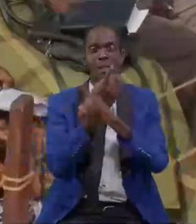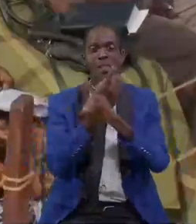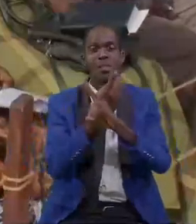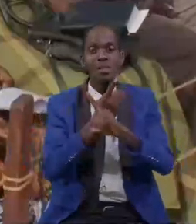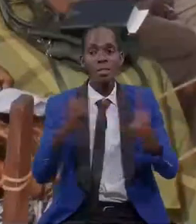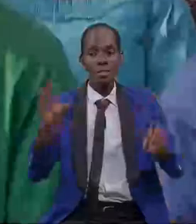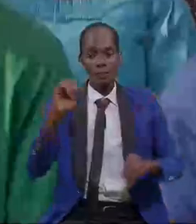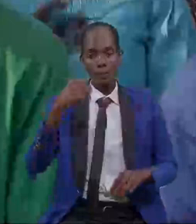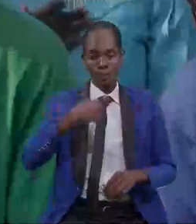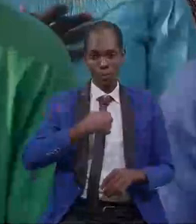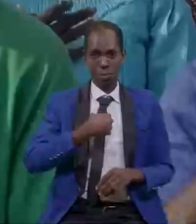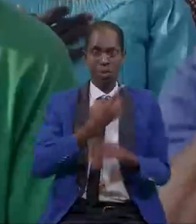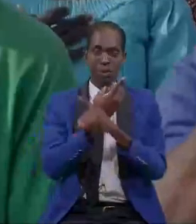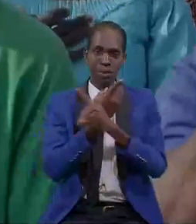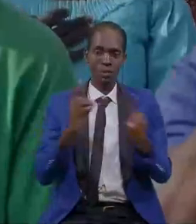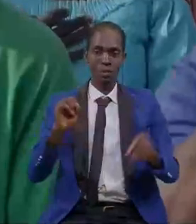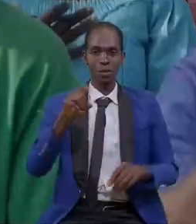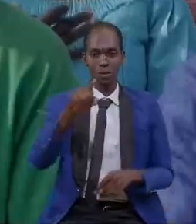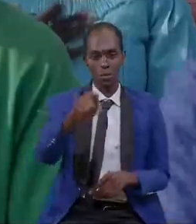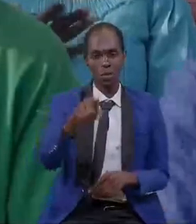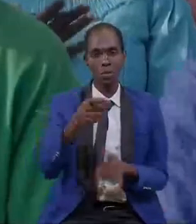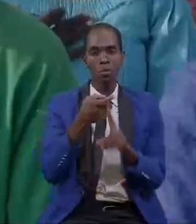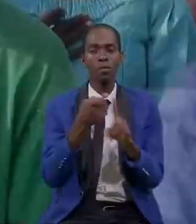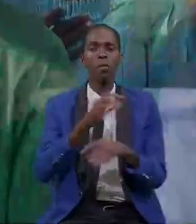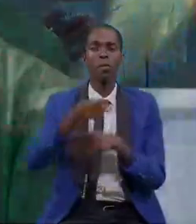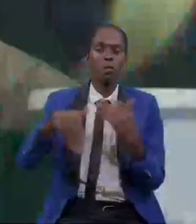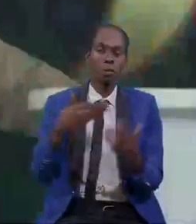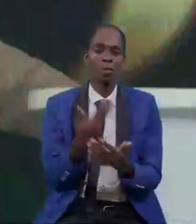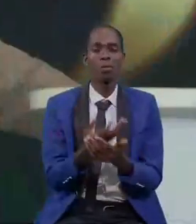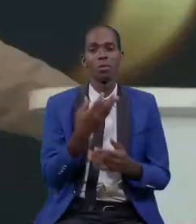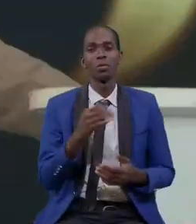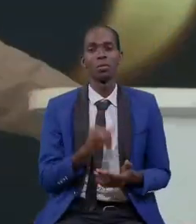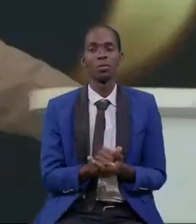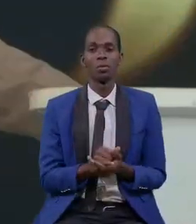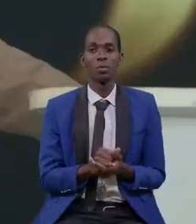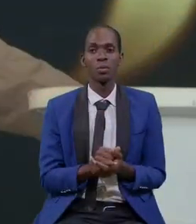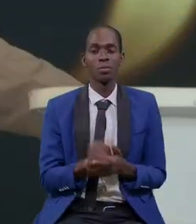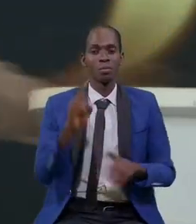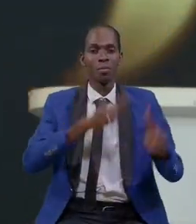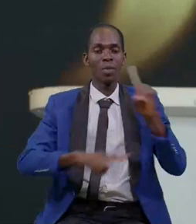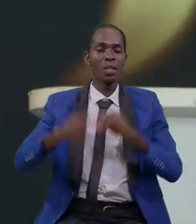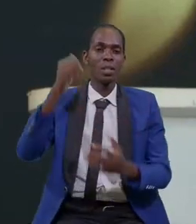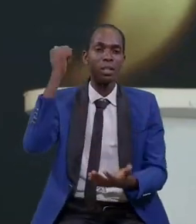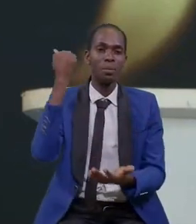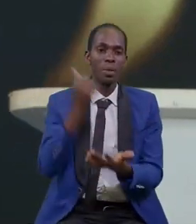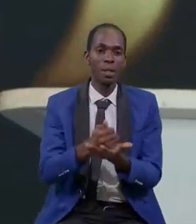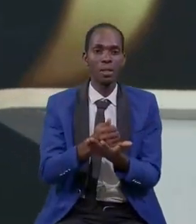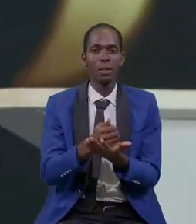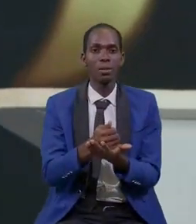Te délivre. De toutes ces maladies. Quelqu'un me donne un bon amen.